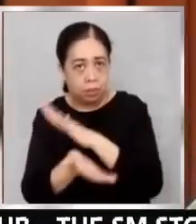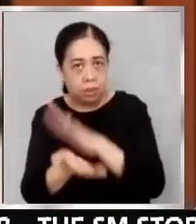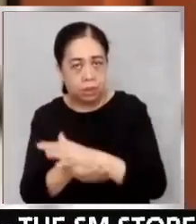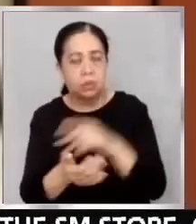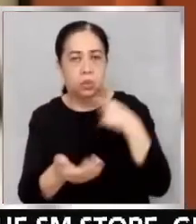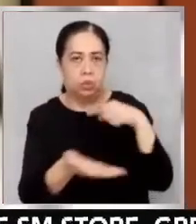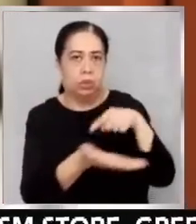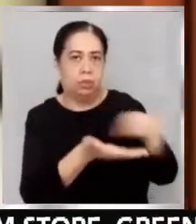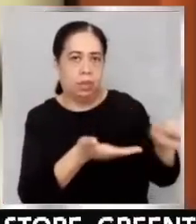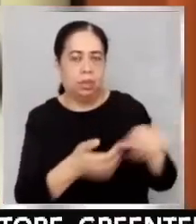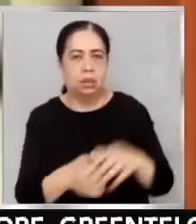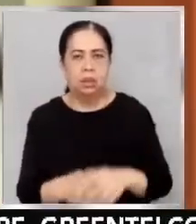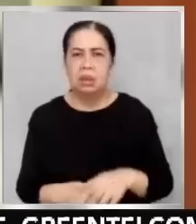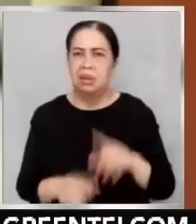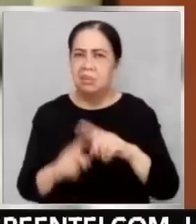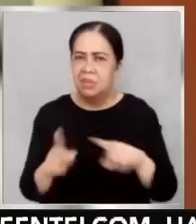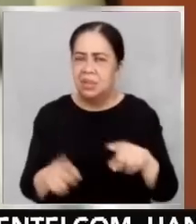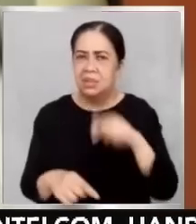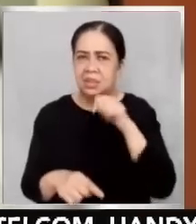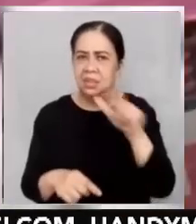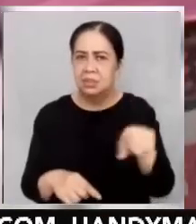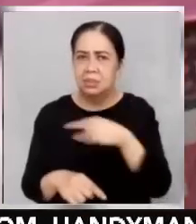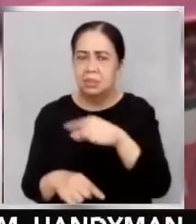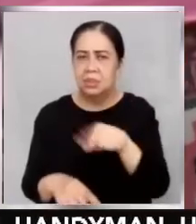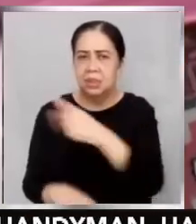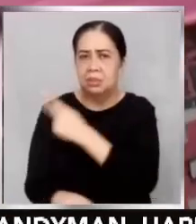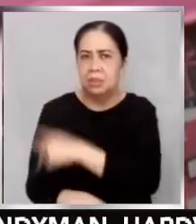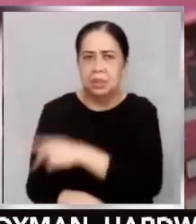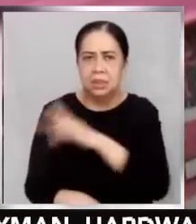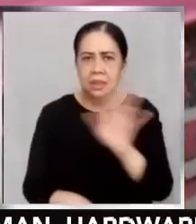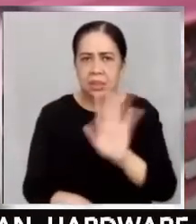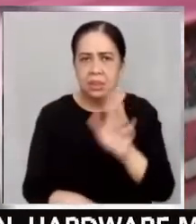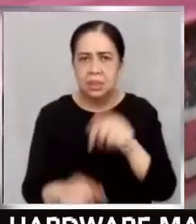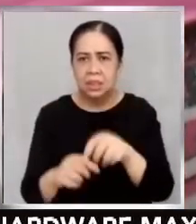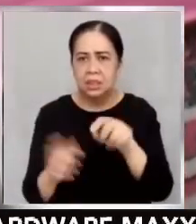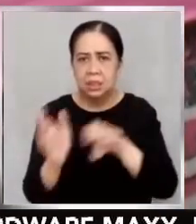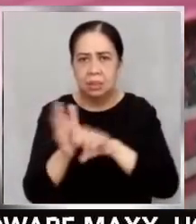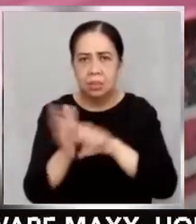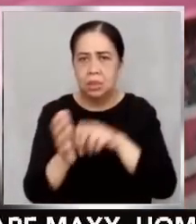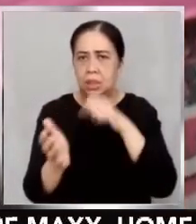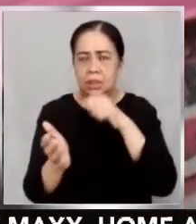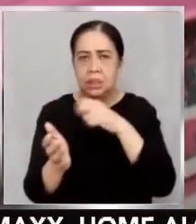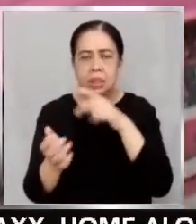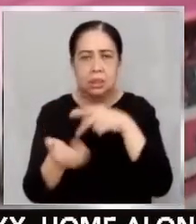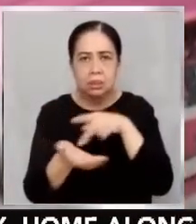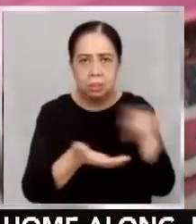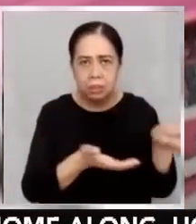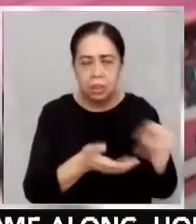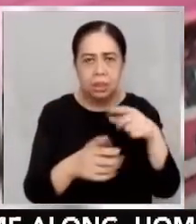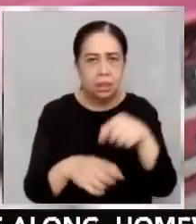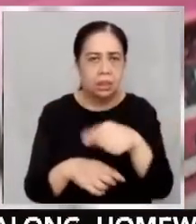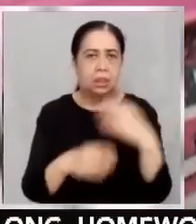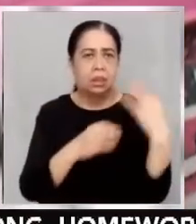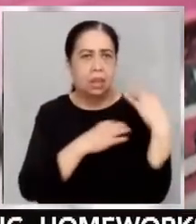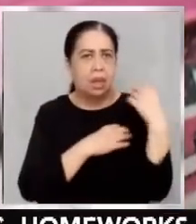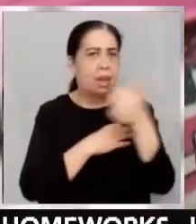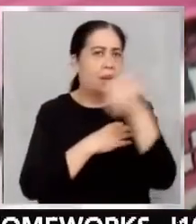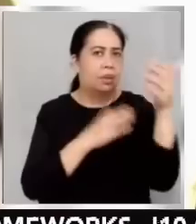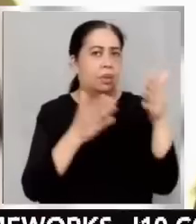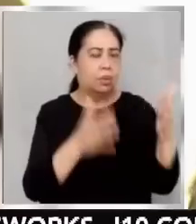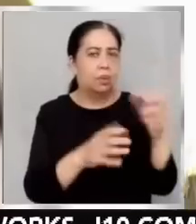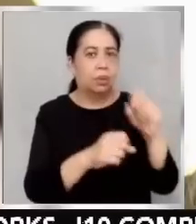dapat kailanman binabawi sa mga pasyente ang mga hindi na kolektang claim. May iba pa naman daw pwedeng pagkunan ng mga